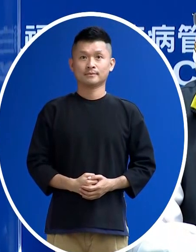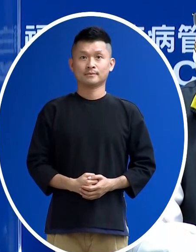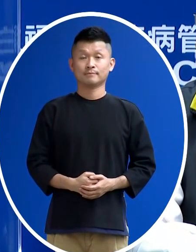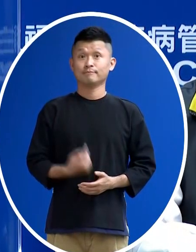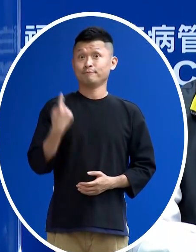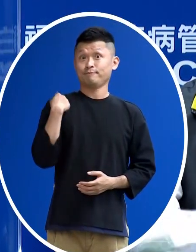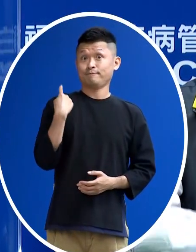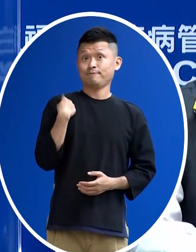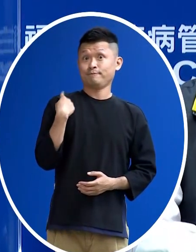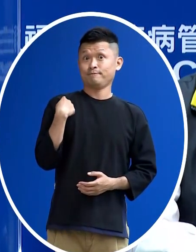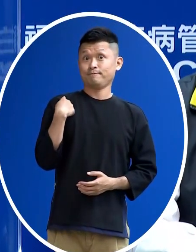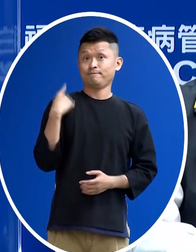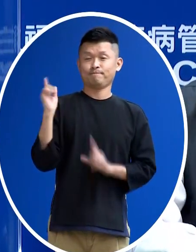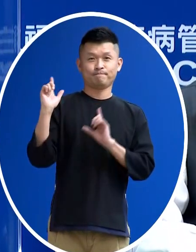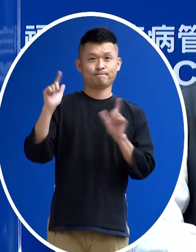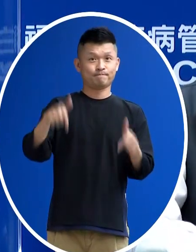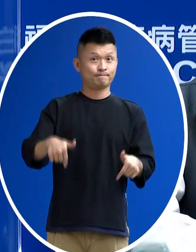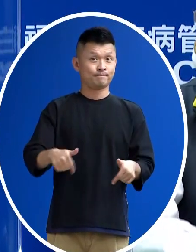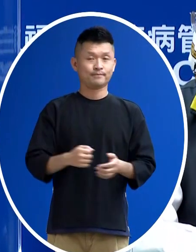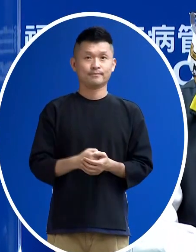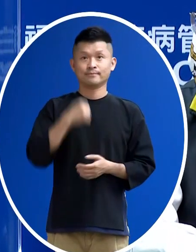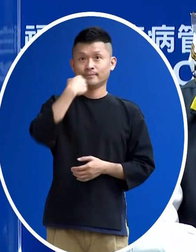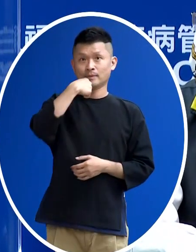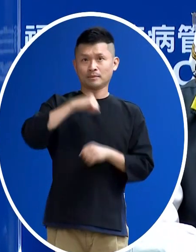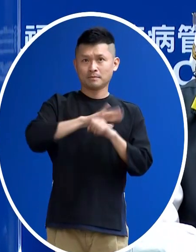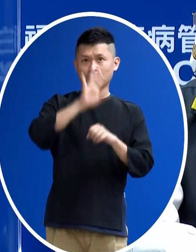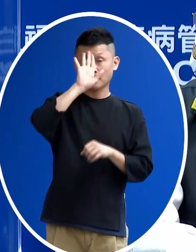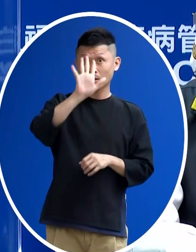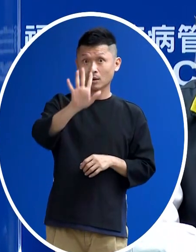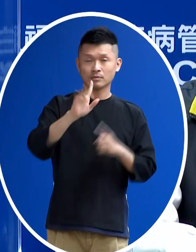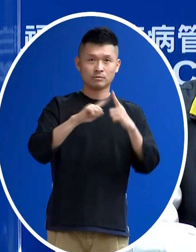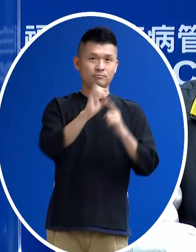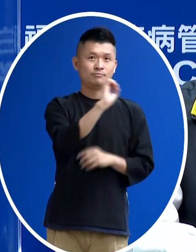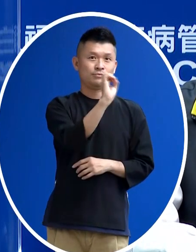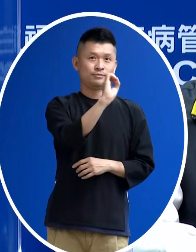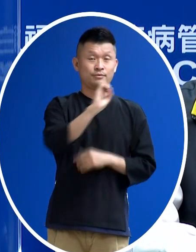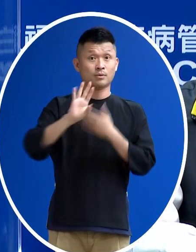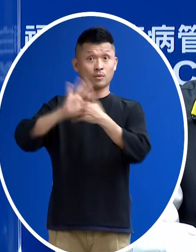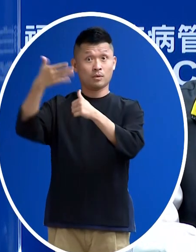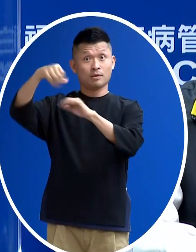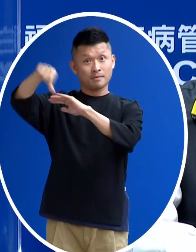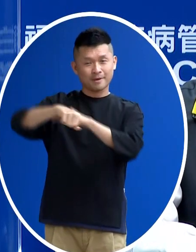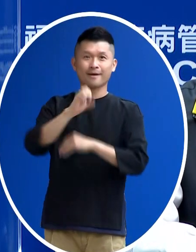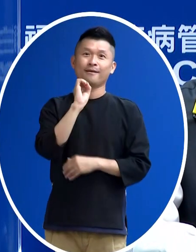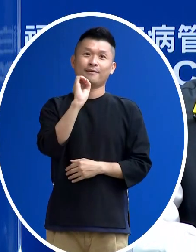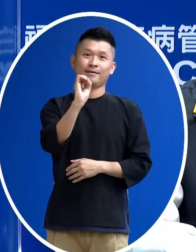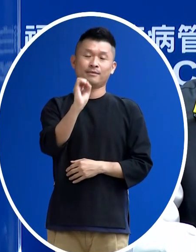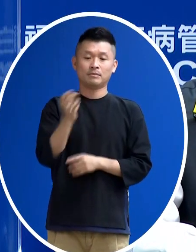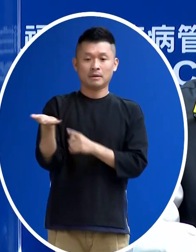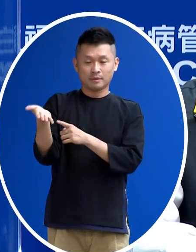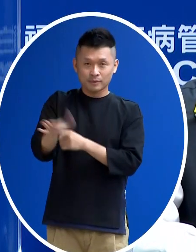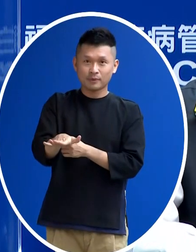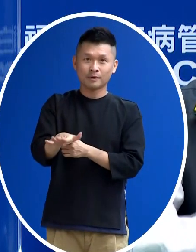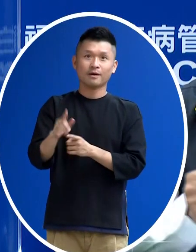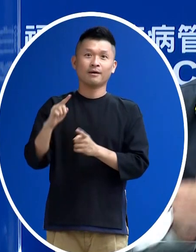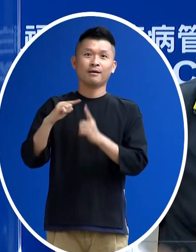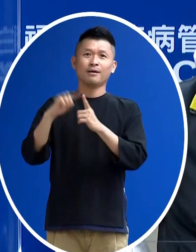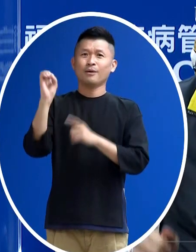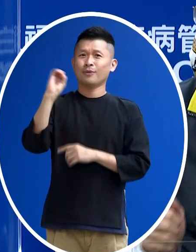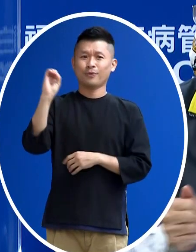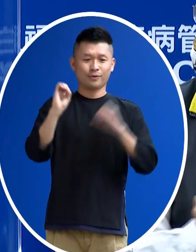好，我们昨天我们本土的病例是零，那境外移入的病例也是零，死亡的病例也是